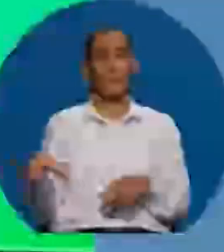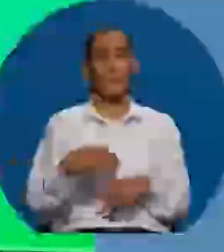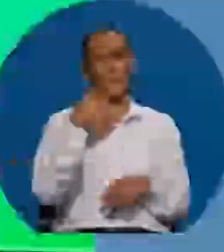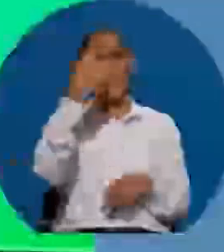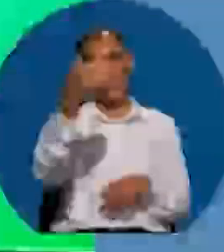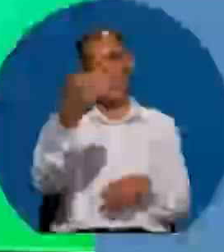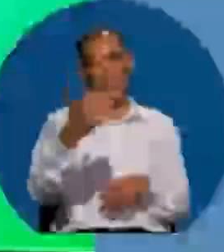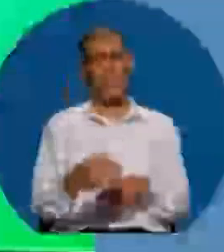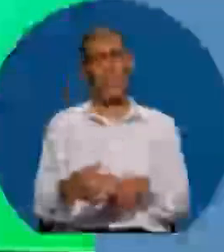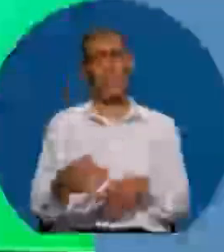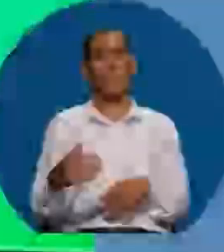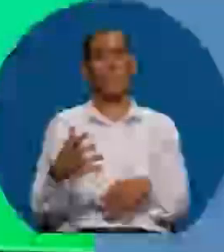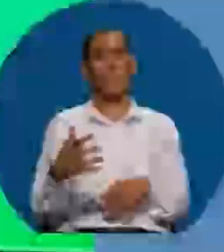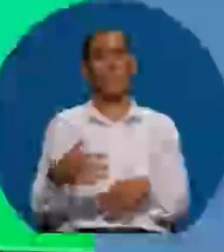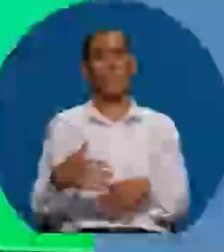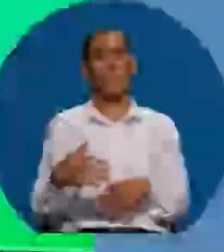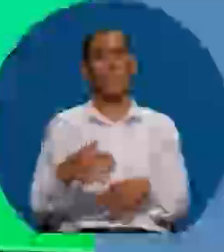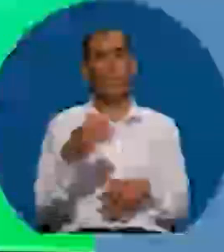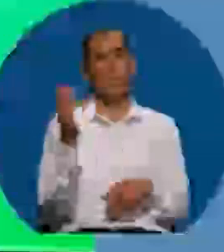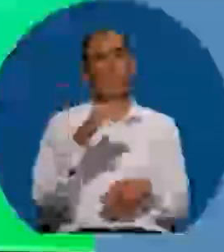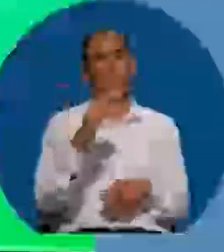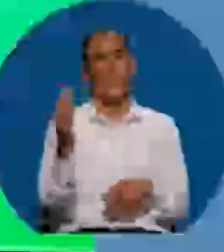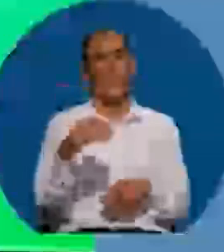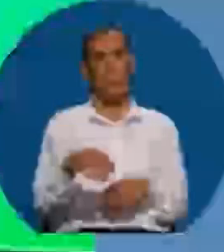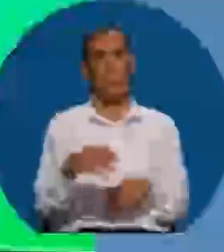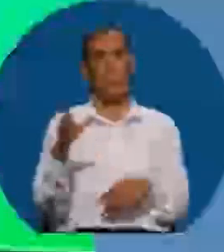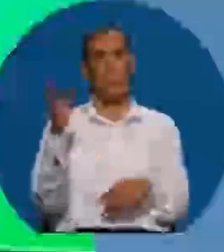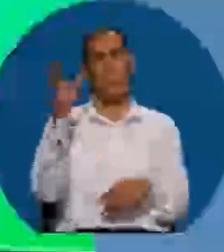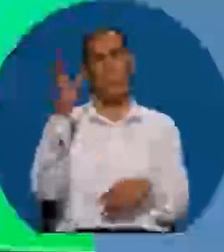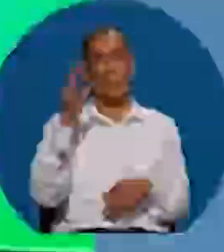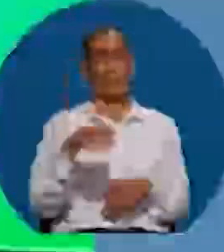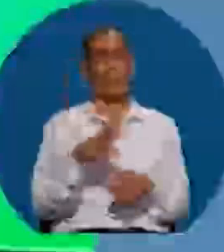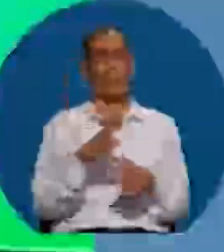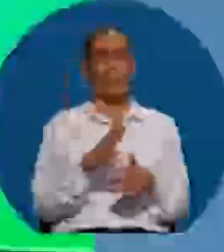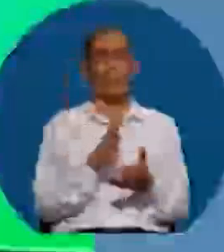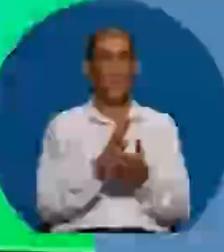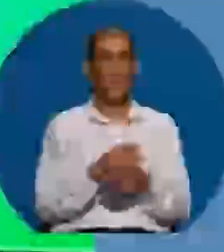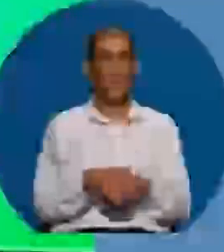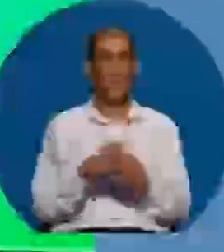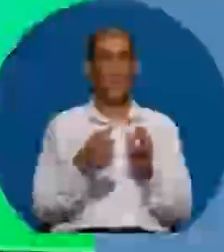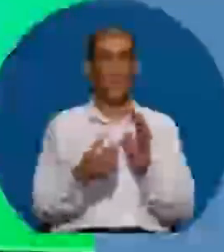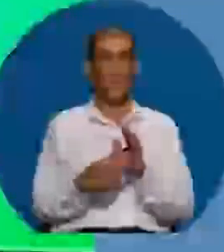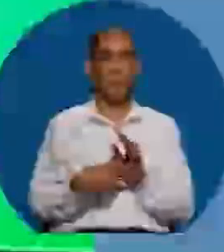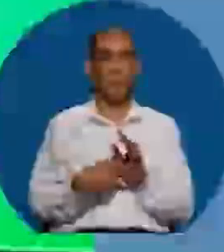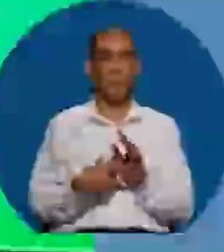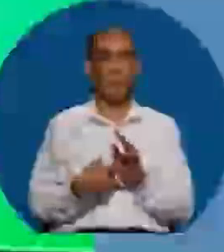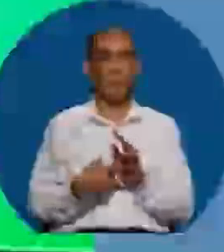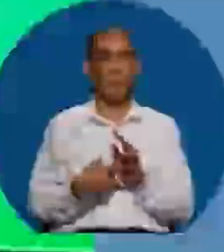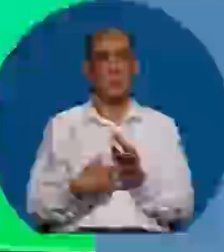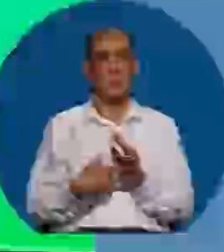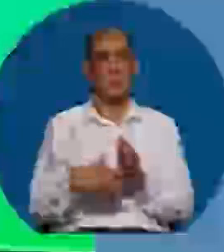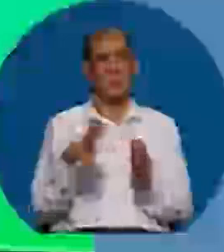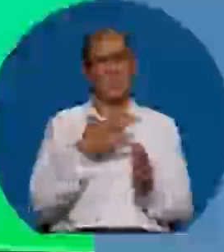Сіздердің араңызда үлгермеушілер бар ма? Бұл жерде білімнің саға бұлағы темасына байланысты қойылған